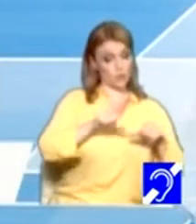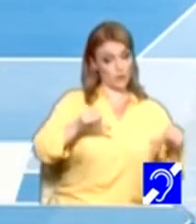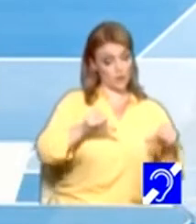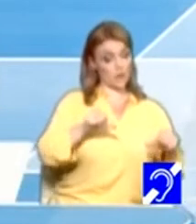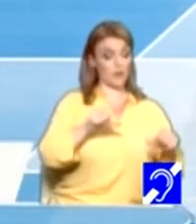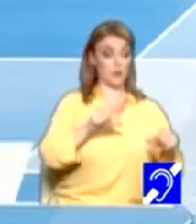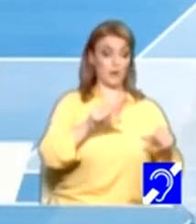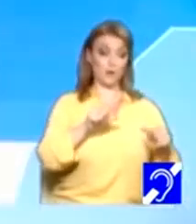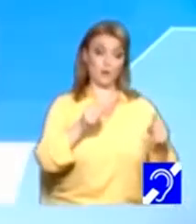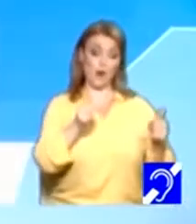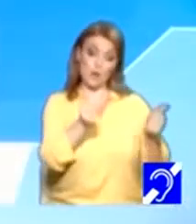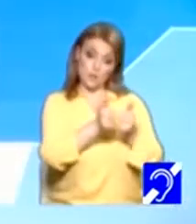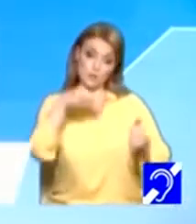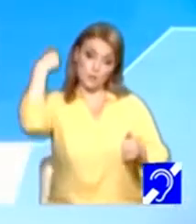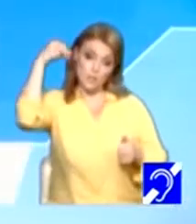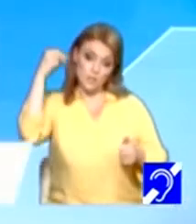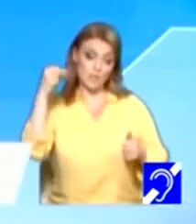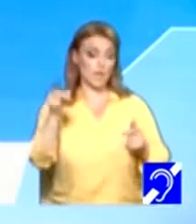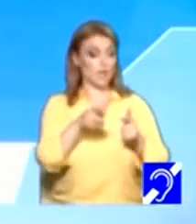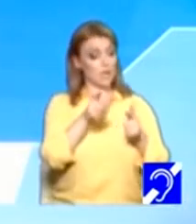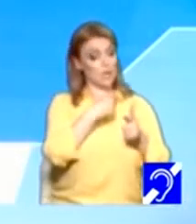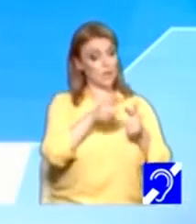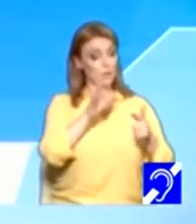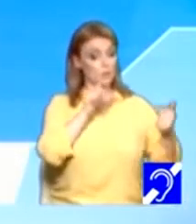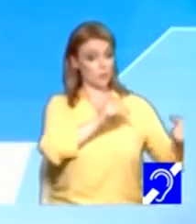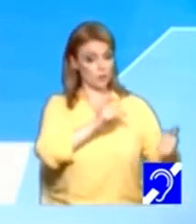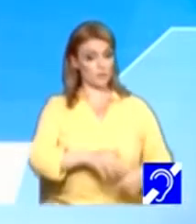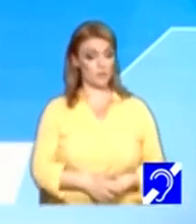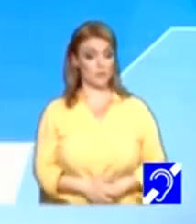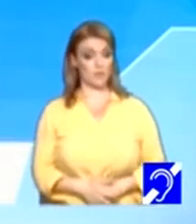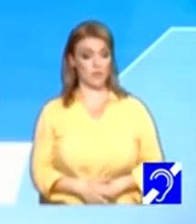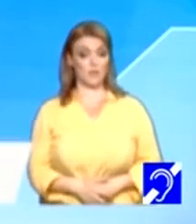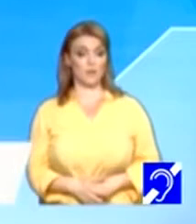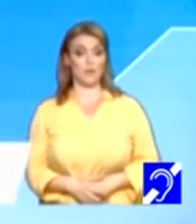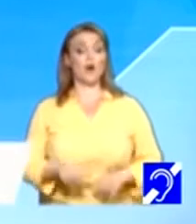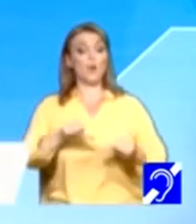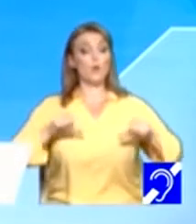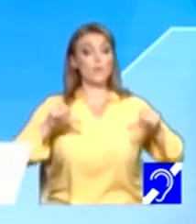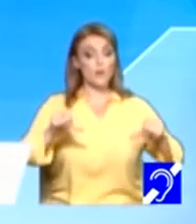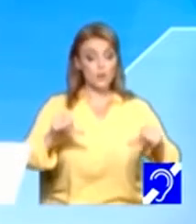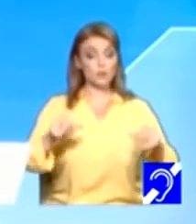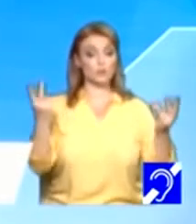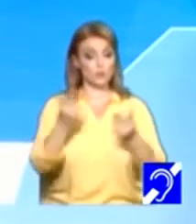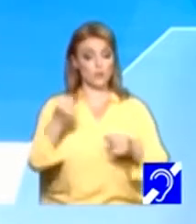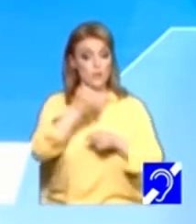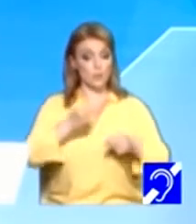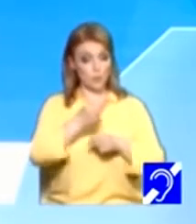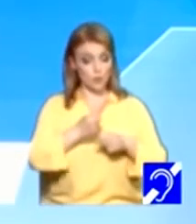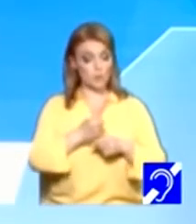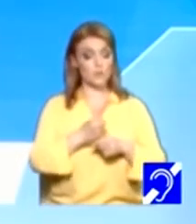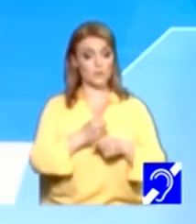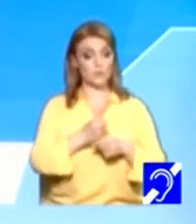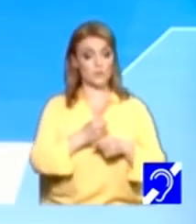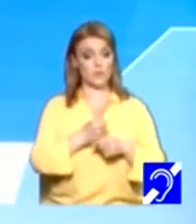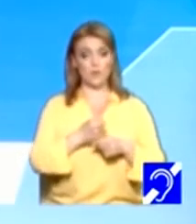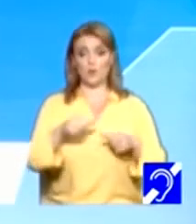lui? Pentru mine, actualul președinte trebuie să-și ducă mandatul. Iar guvernul nu este cumva făcut în